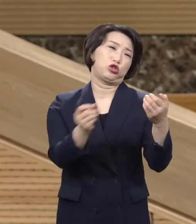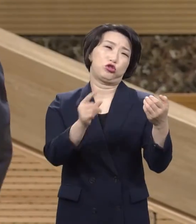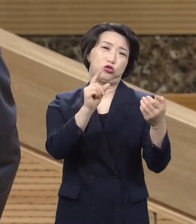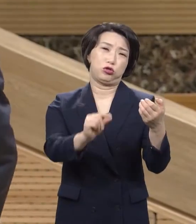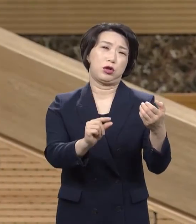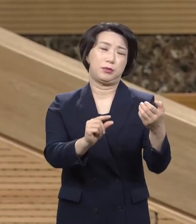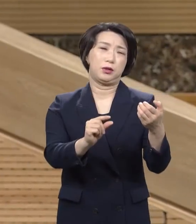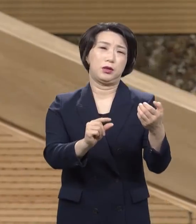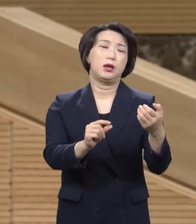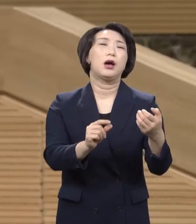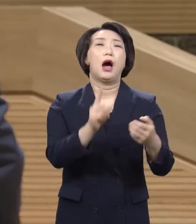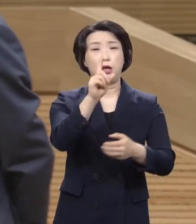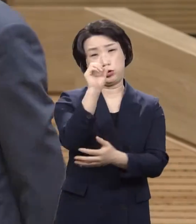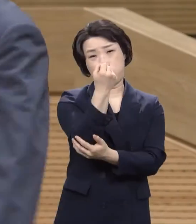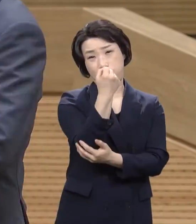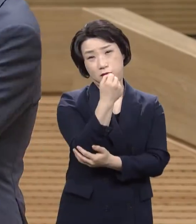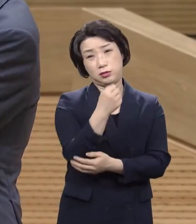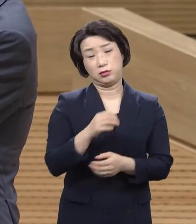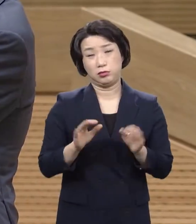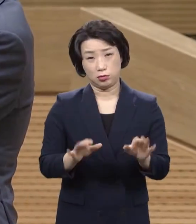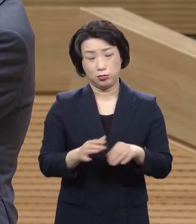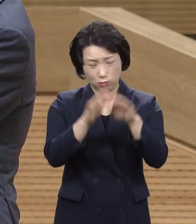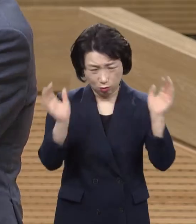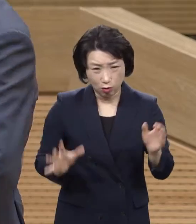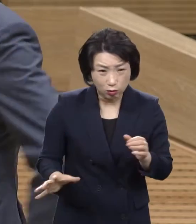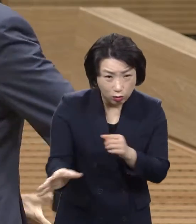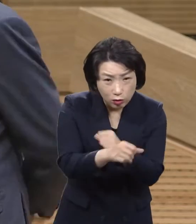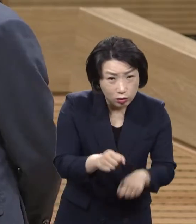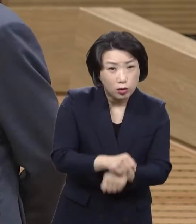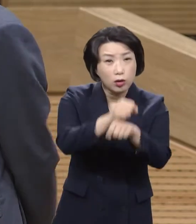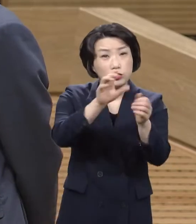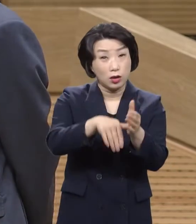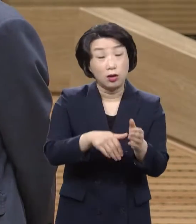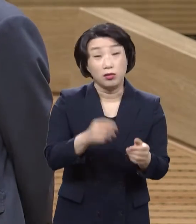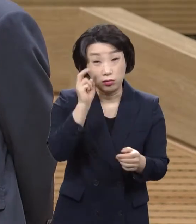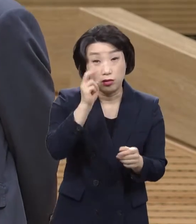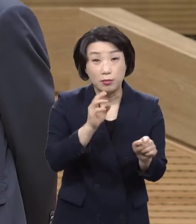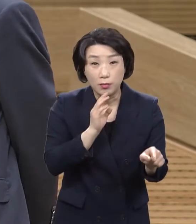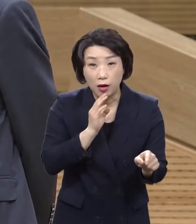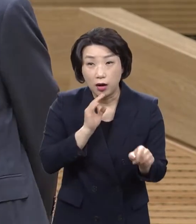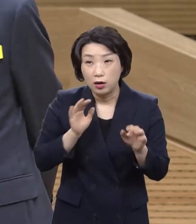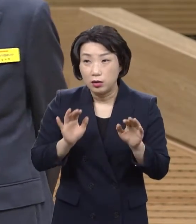90kg짜리니까 그거 다 떠놓으면 그렇잖아요. 그런데